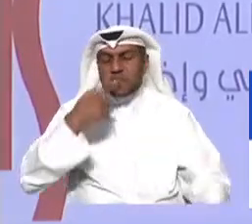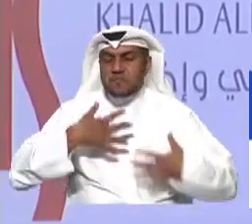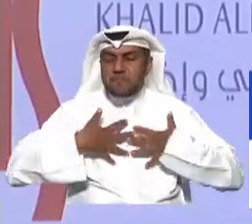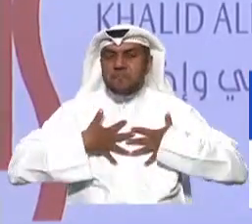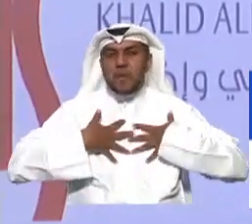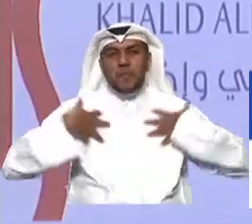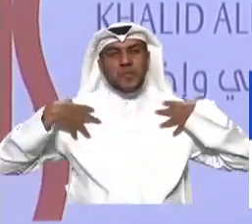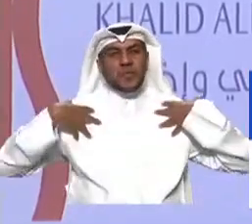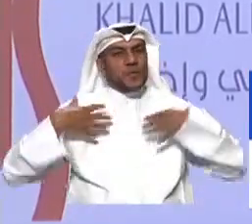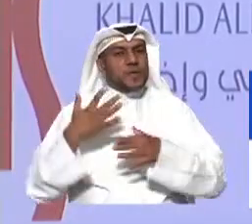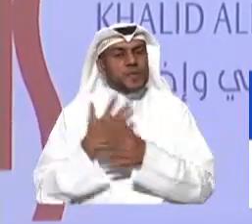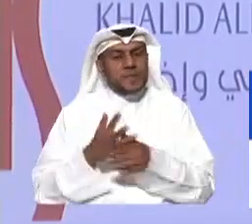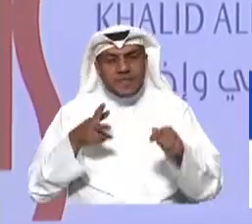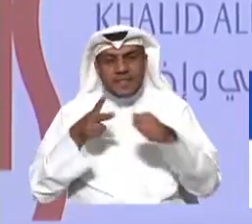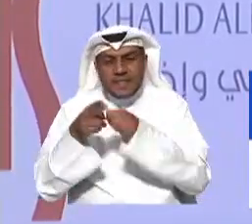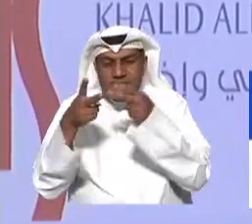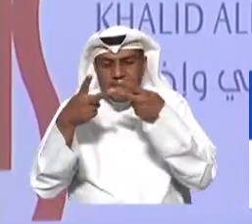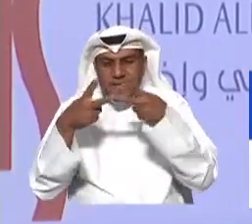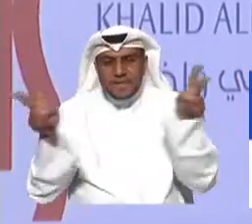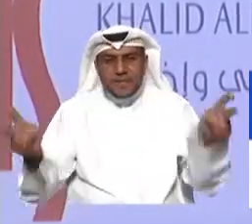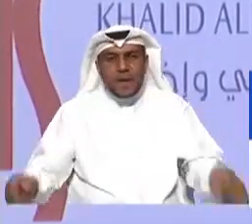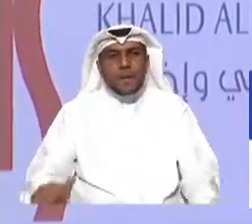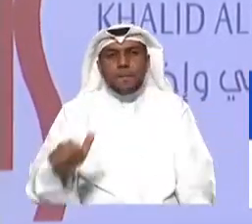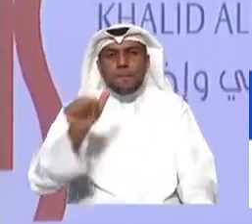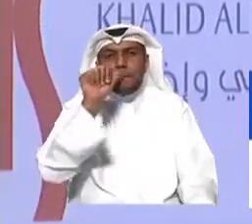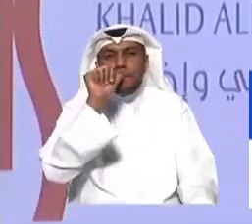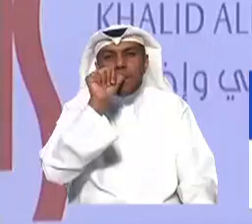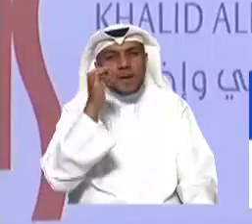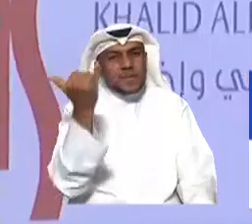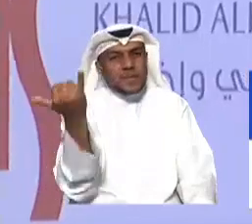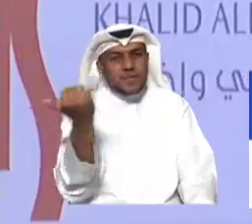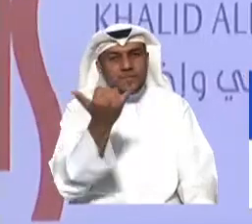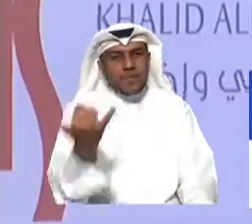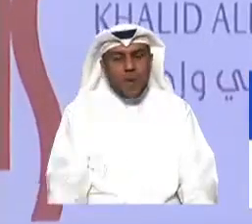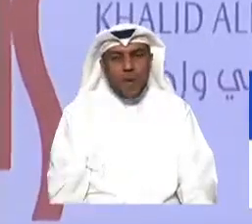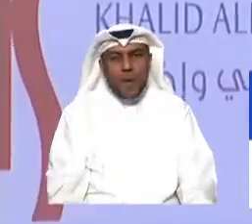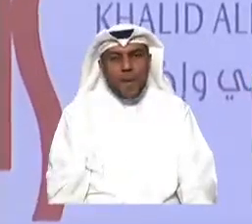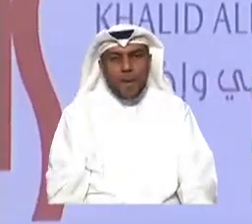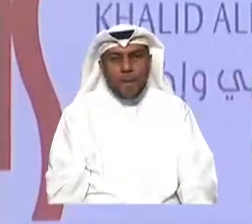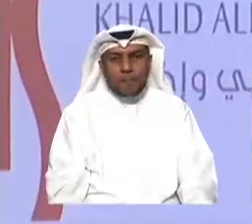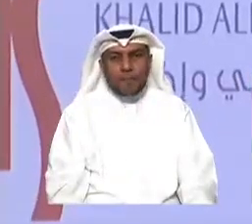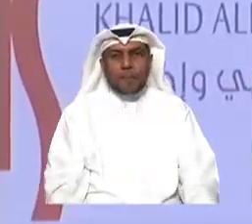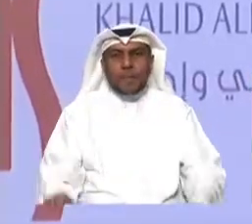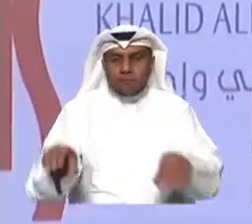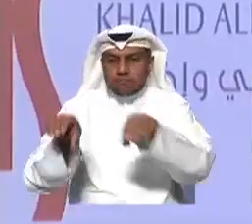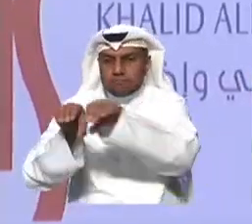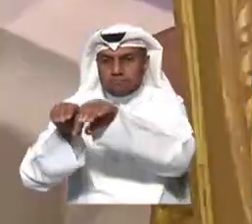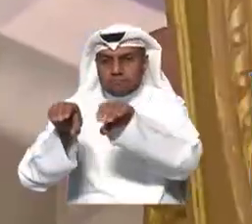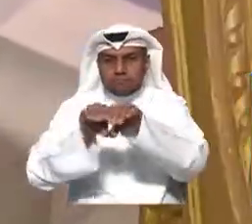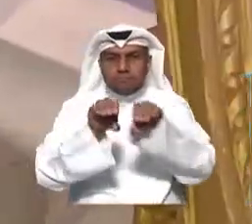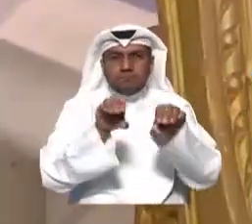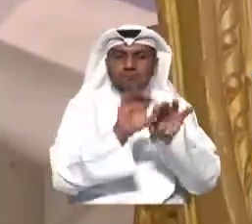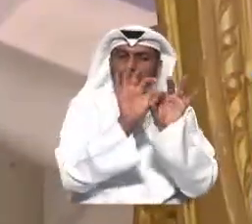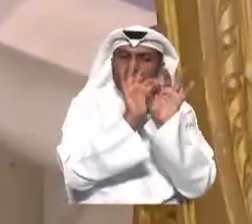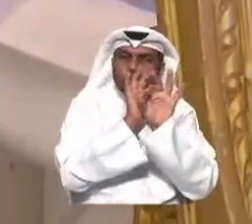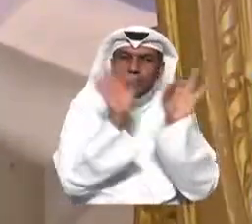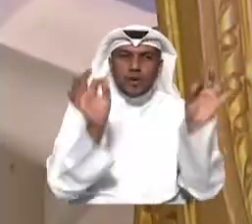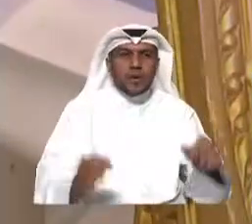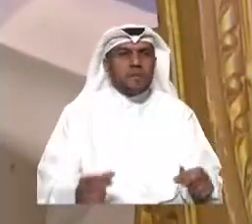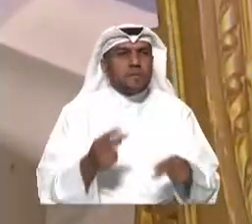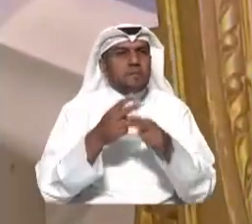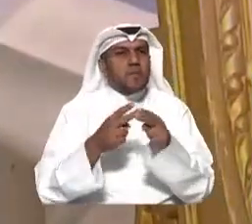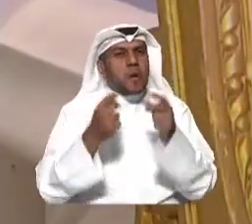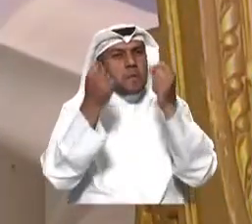ركيزة أساسية في حفظ الأمن المائي للبلد، ويهدف هذا المشروع لزيادة المخزون الاستراتيجي لدولة